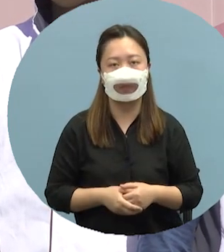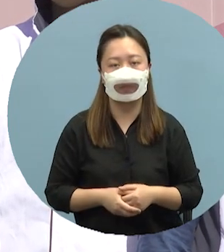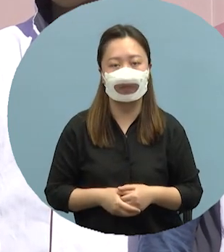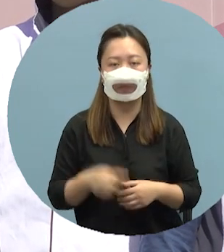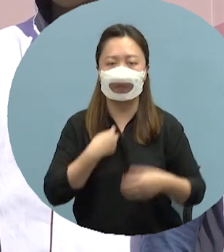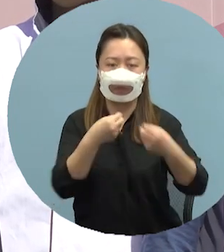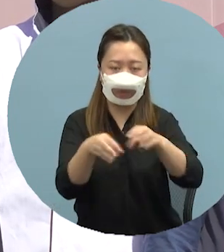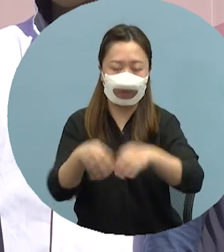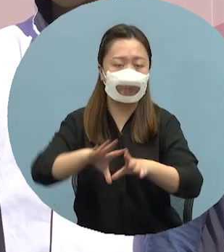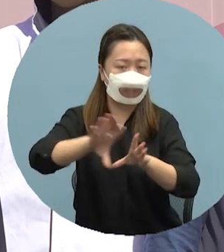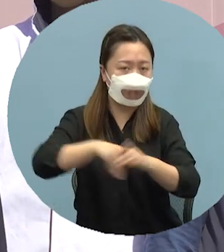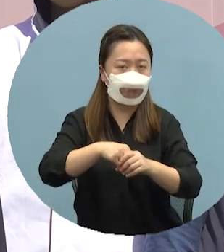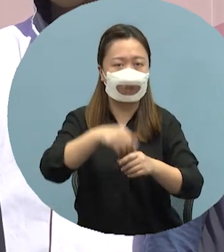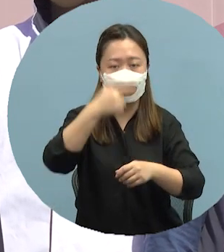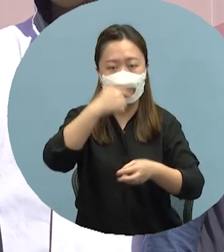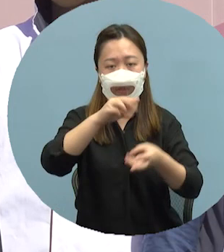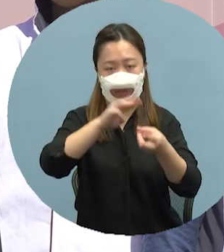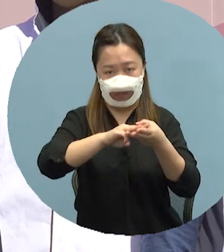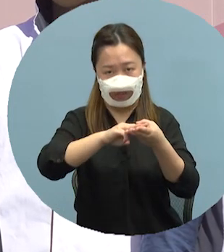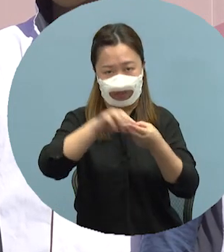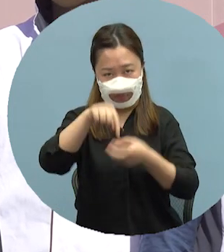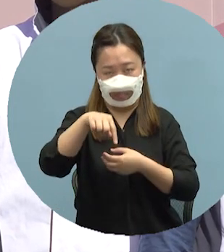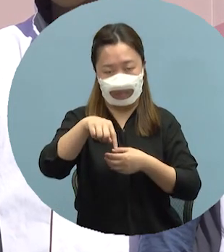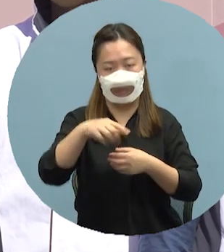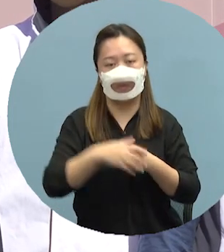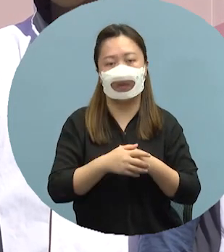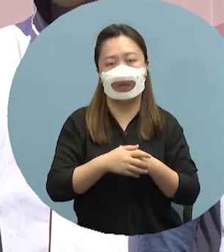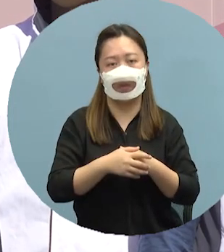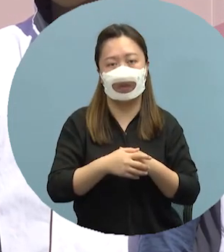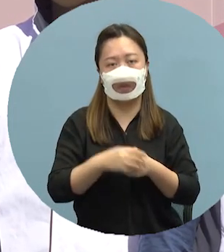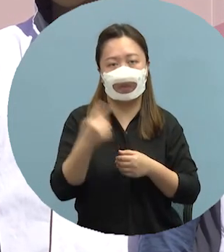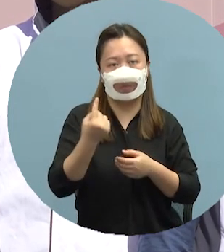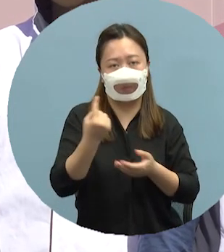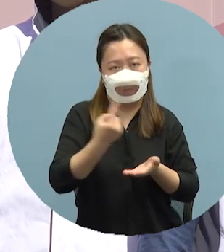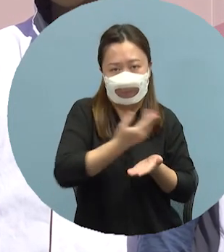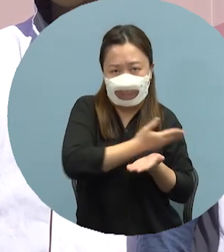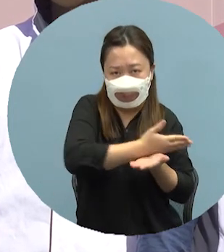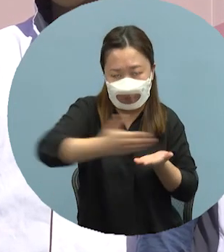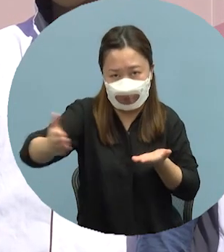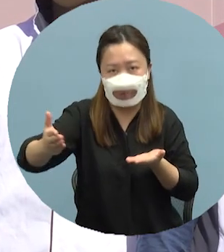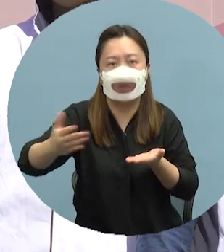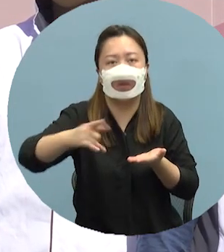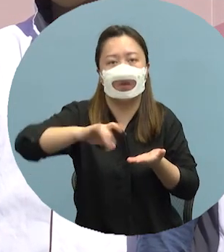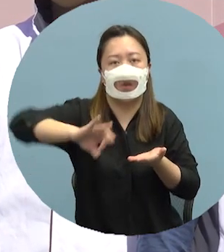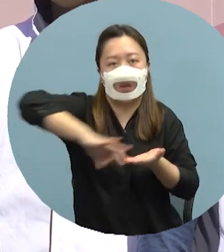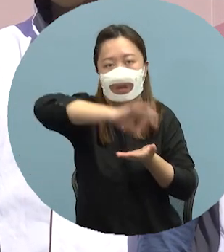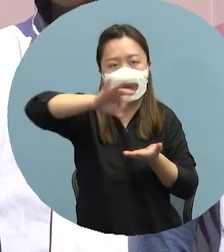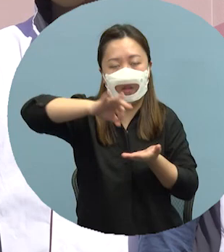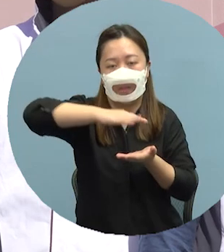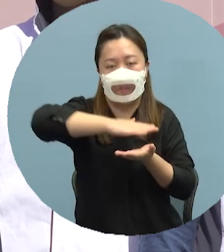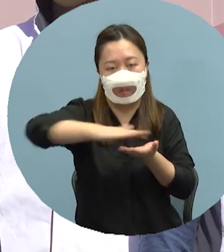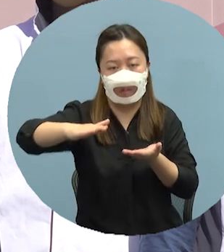包括喺新田呢个工地要重新平整工地